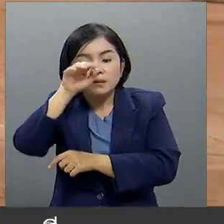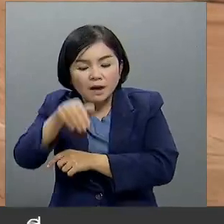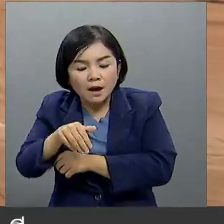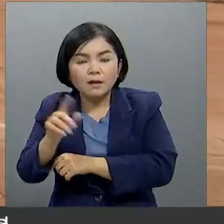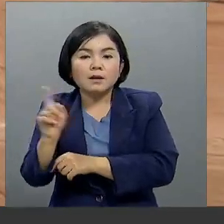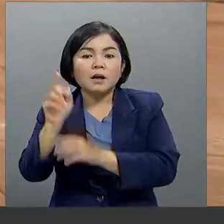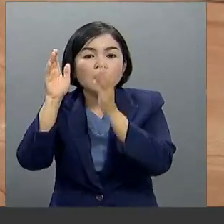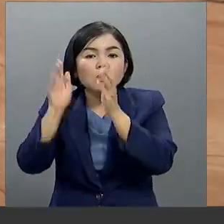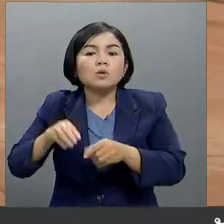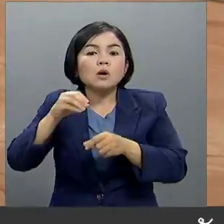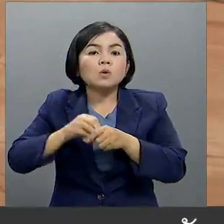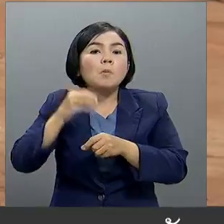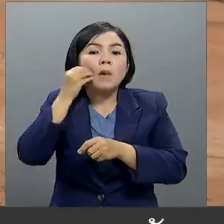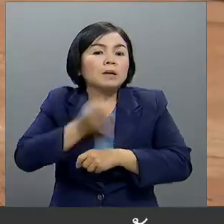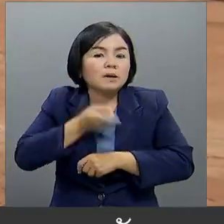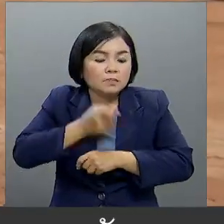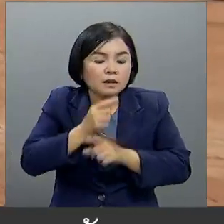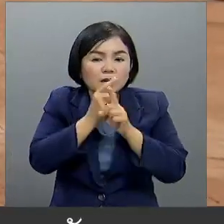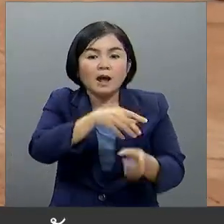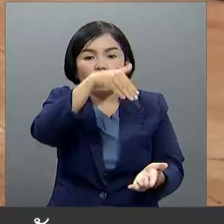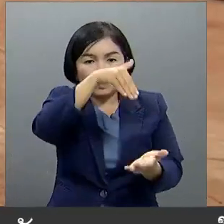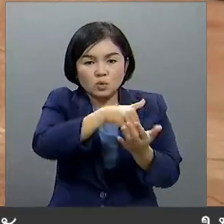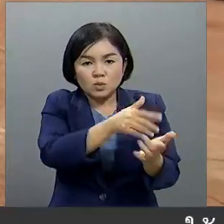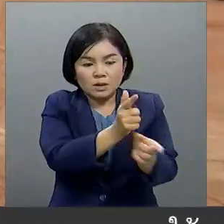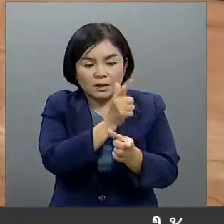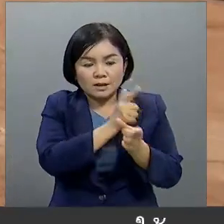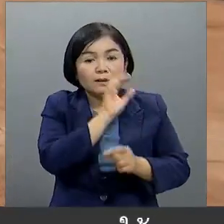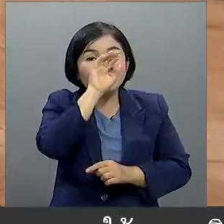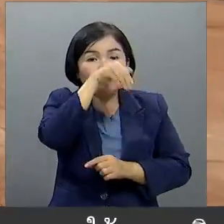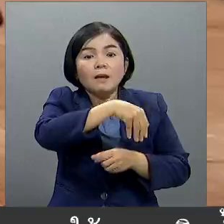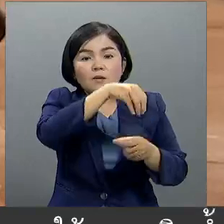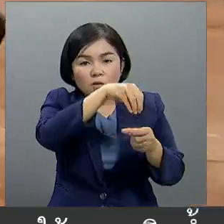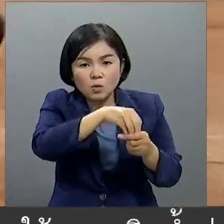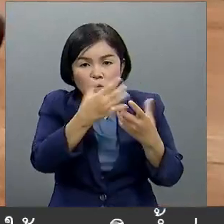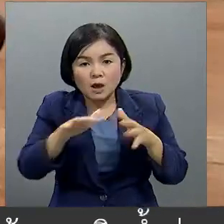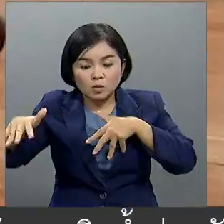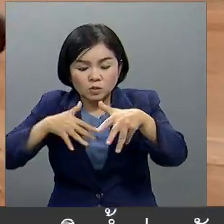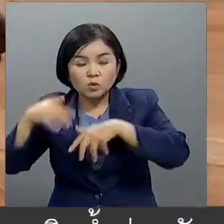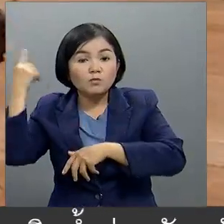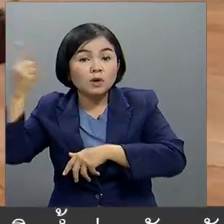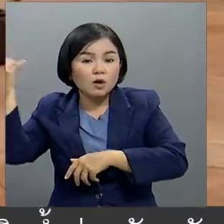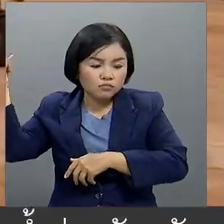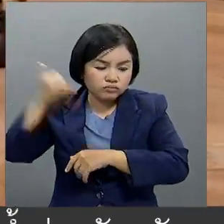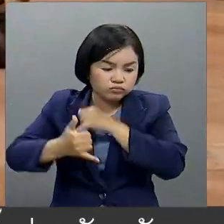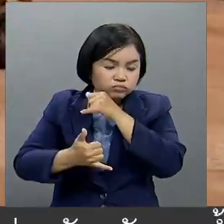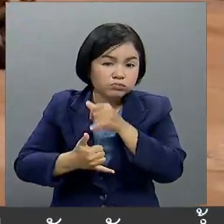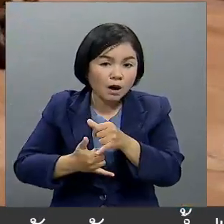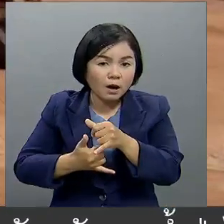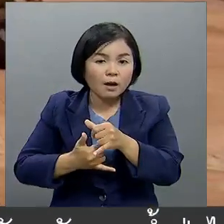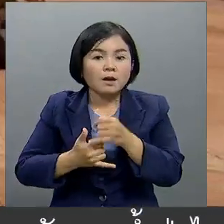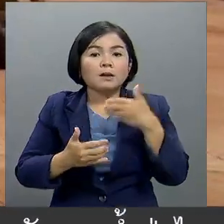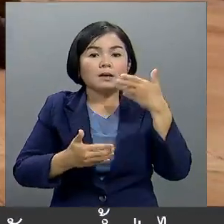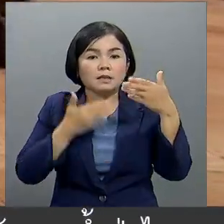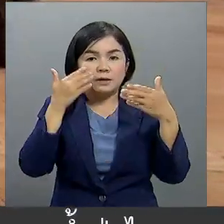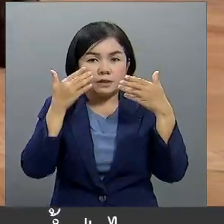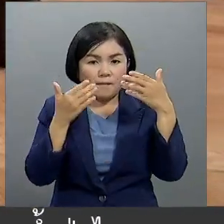าอยู่ร่วมกันในศูนย์โคชศึกษาบ้านตากลางแล้วก็นำชาวบ้านที่ร่วมในโครงการส่วนหนึ่งทำกิจกรรมปลูกพืชอ